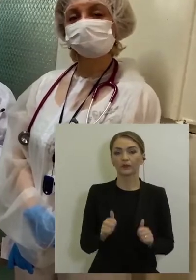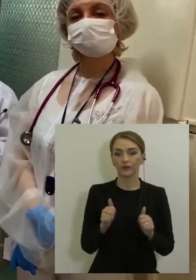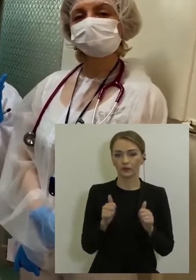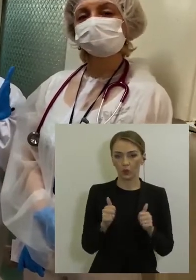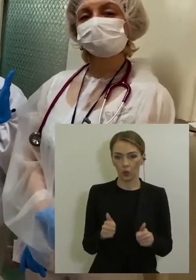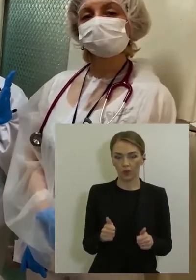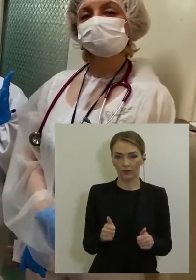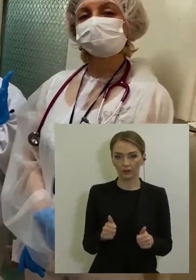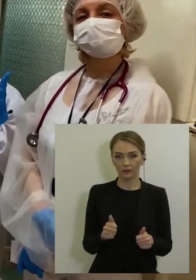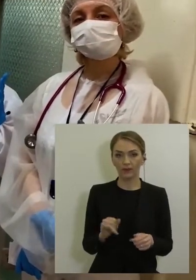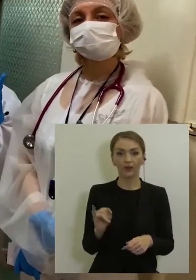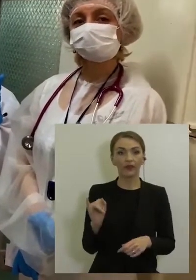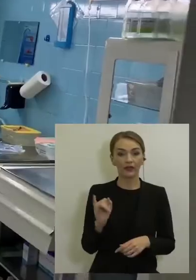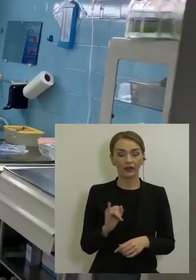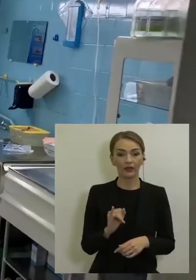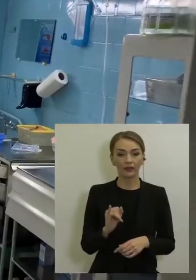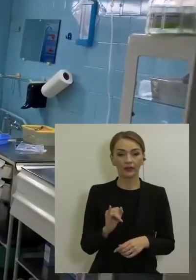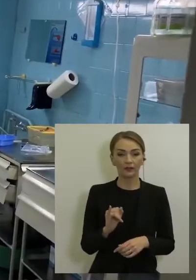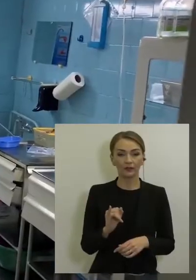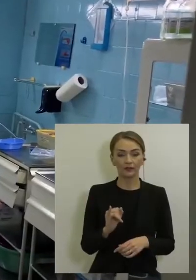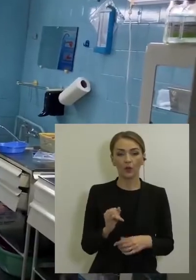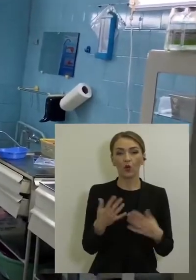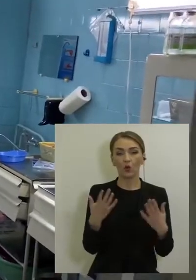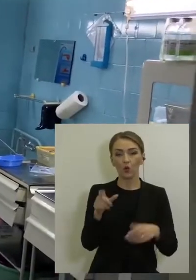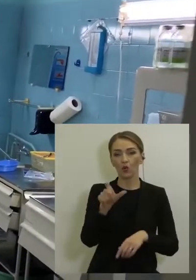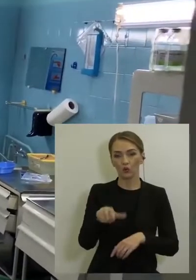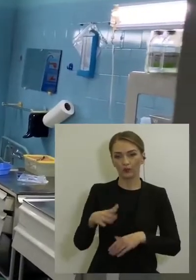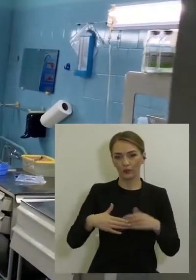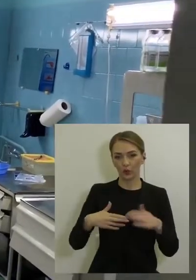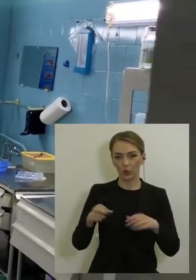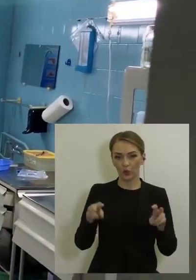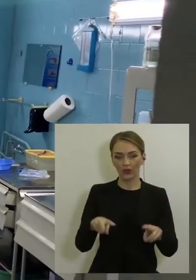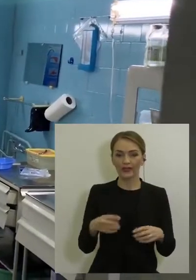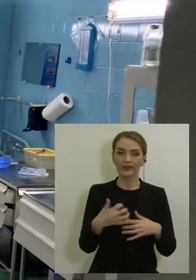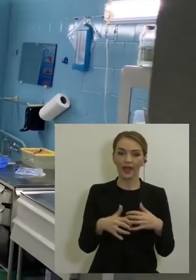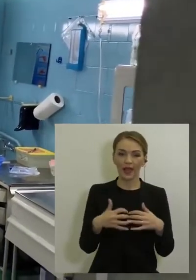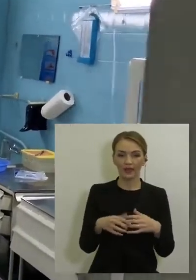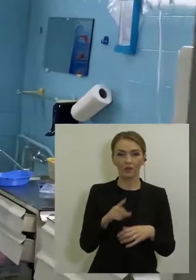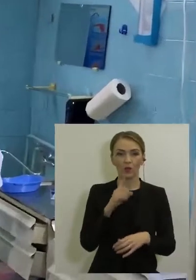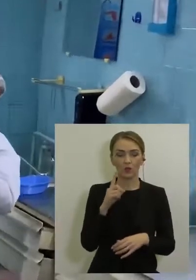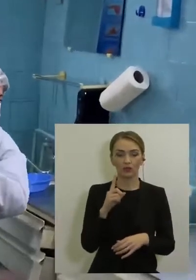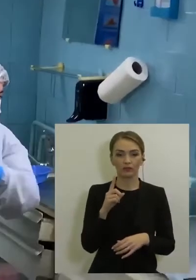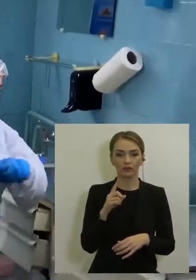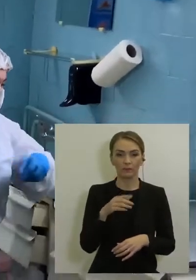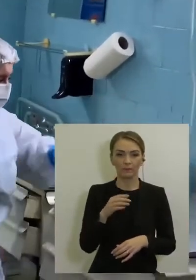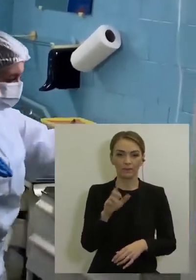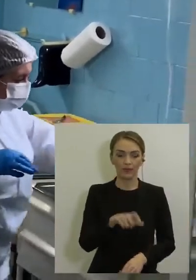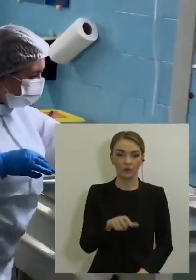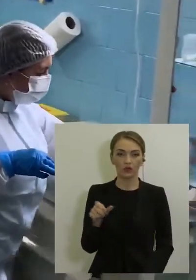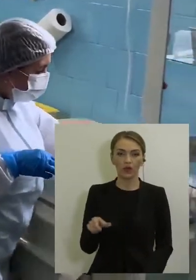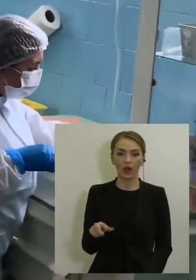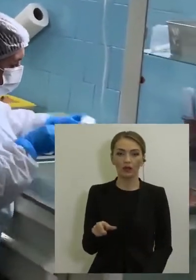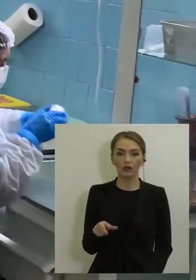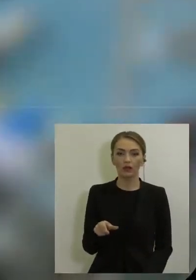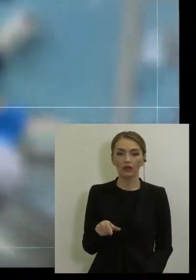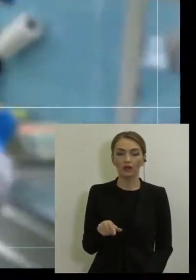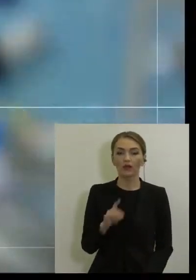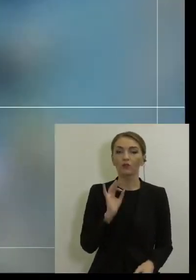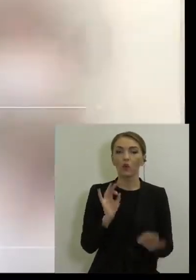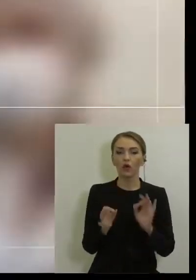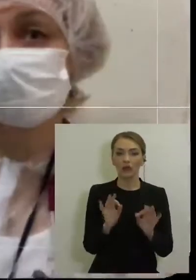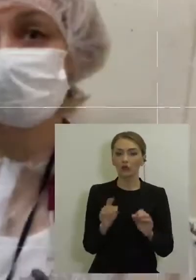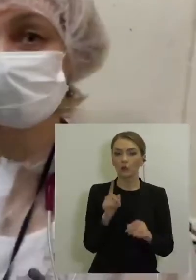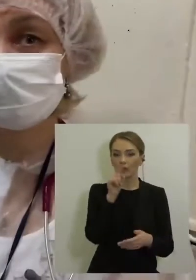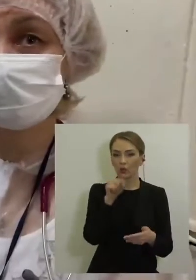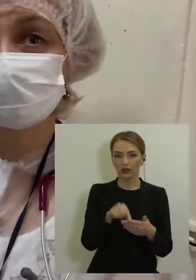Добре. І руки, середній та молодший персонал. Маленьке звернення до киян, щоб вони не потрапили до вас.